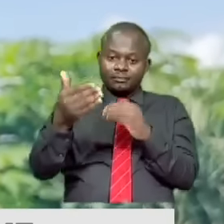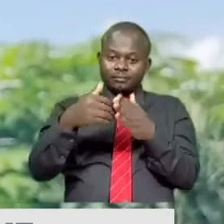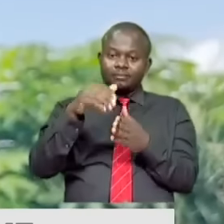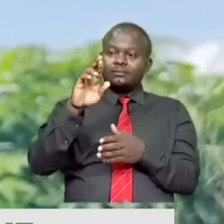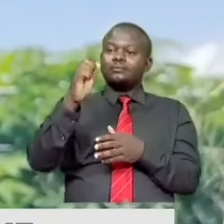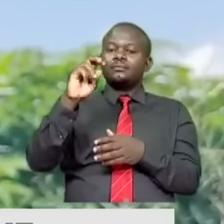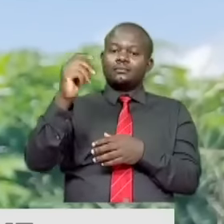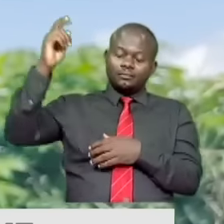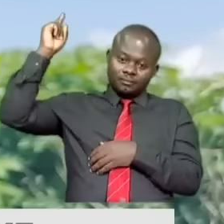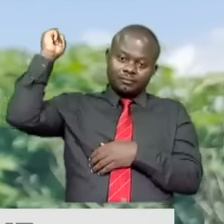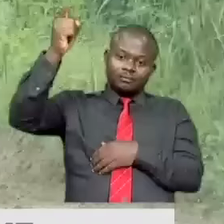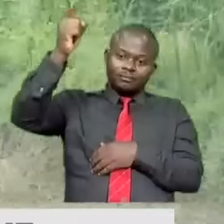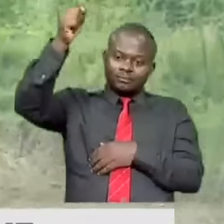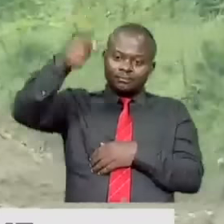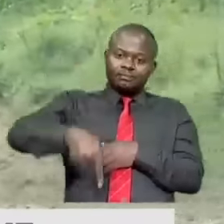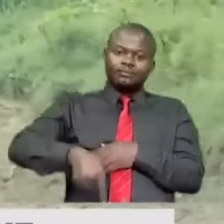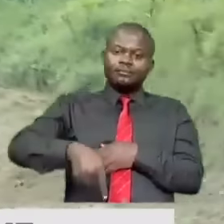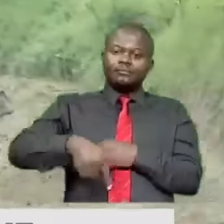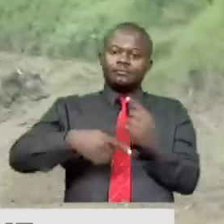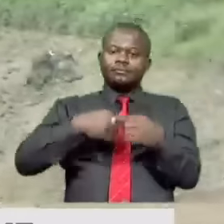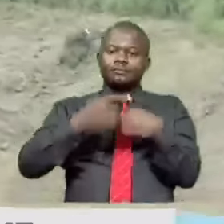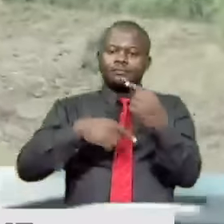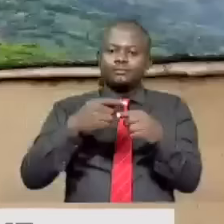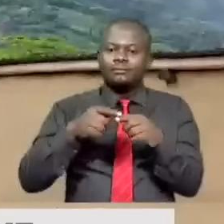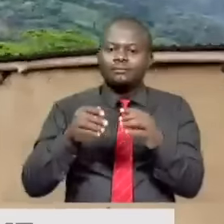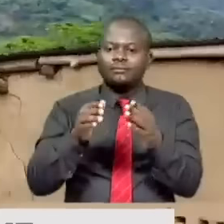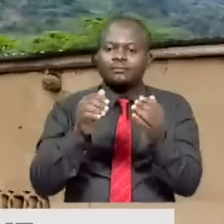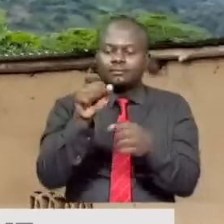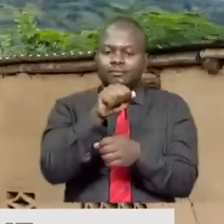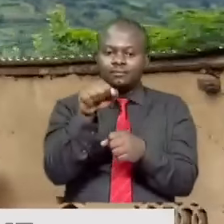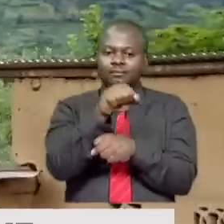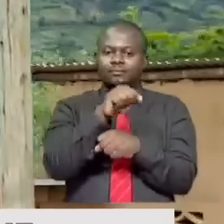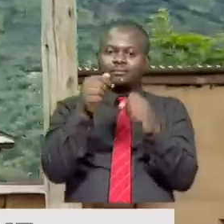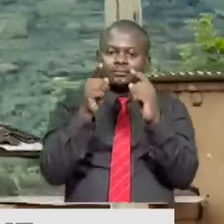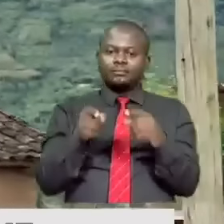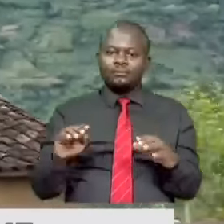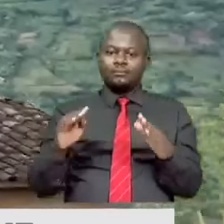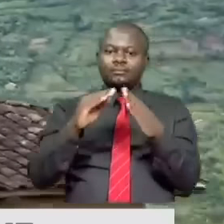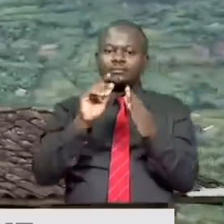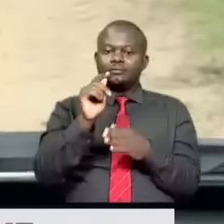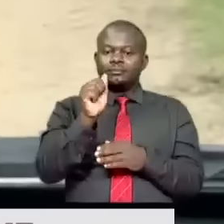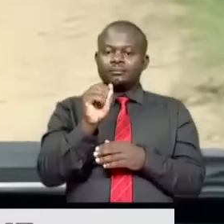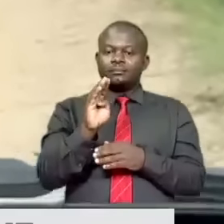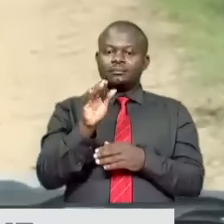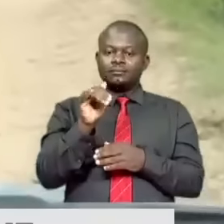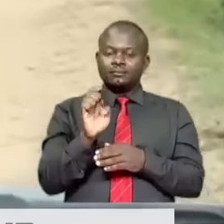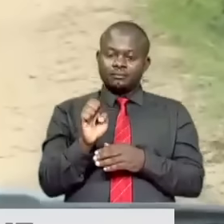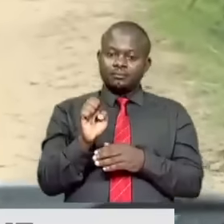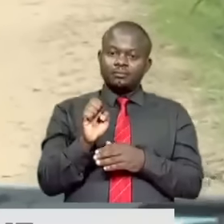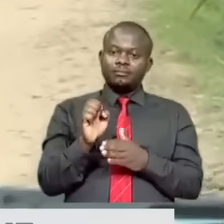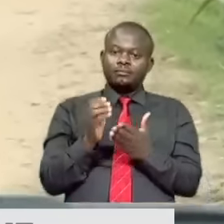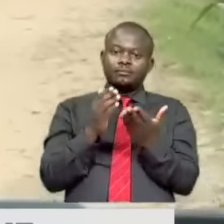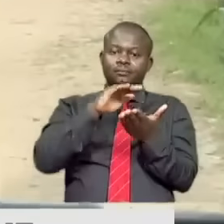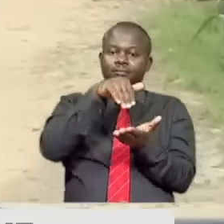ari kubita inkoni ararimanura dukomeje urugendo mu modoka duhinguka ku musozi wa Kabuye kuri uyu musozi